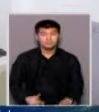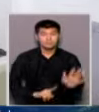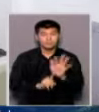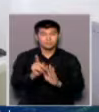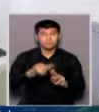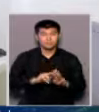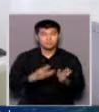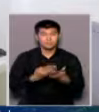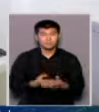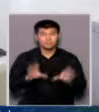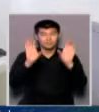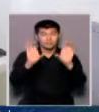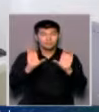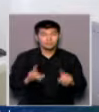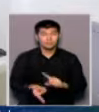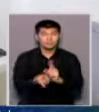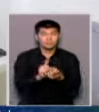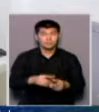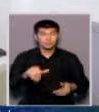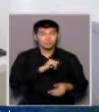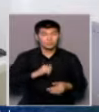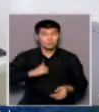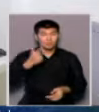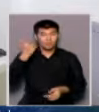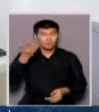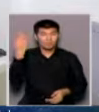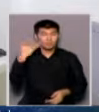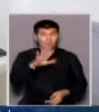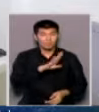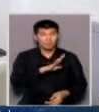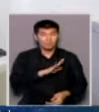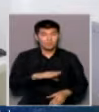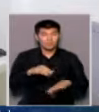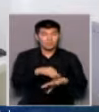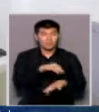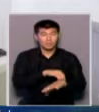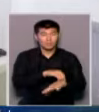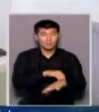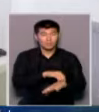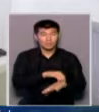бастамасымен болған заңда өзгерістер. Оны өздеріңіз білесіздер, бұрын әкімдерді